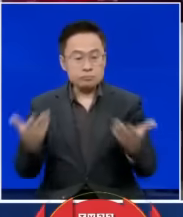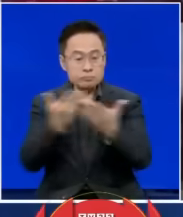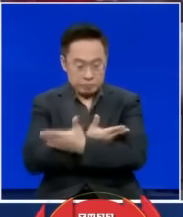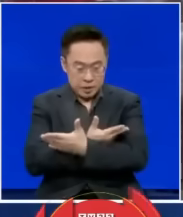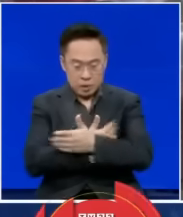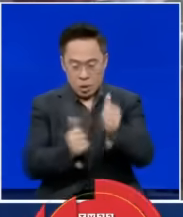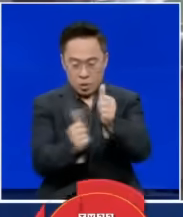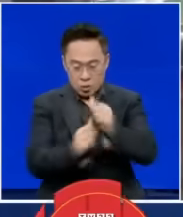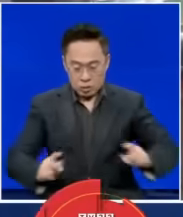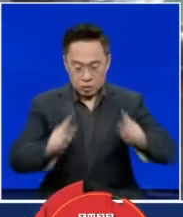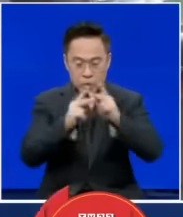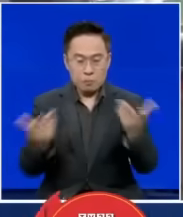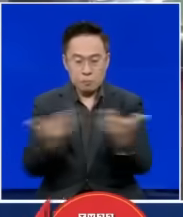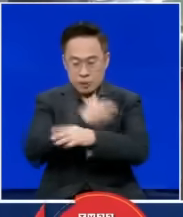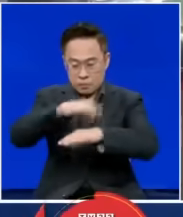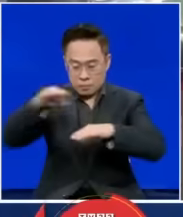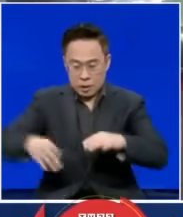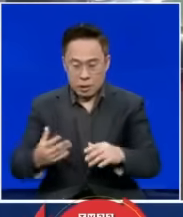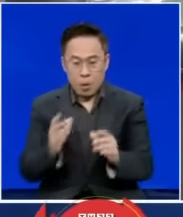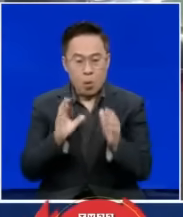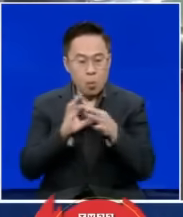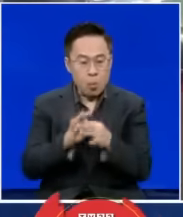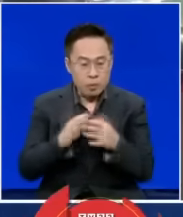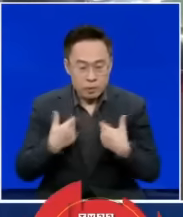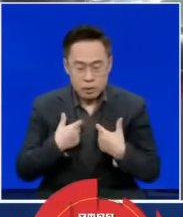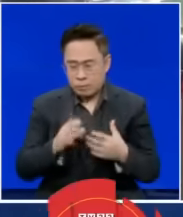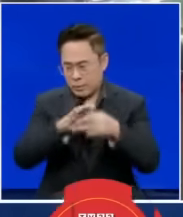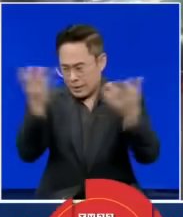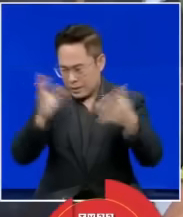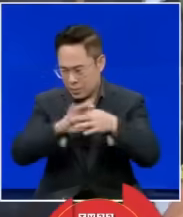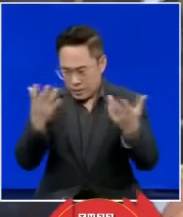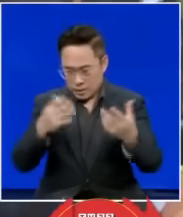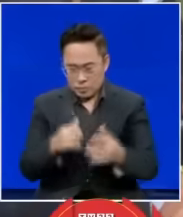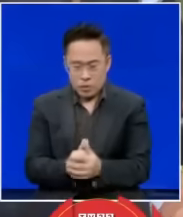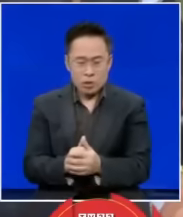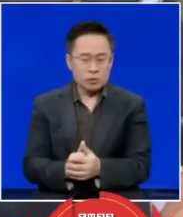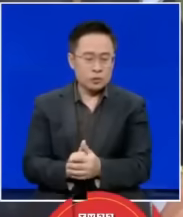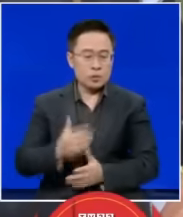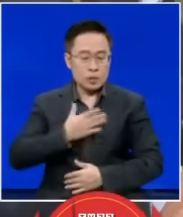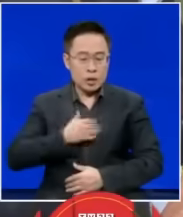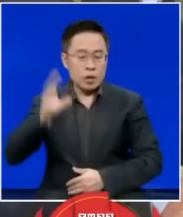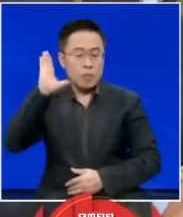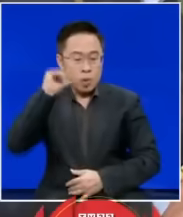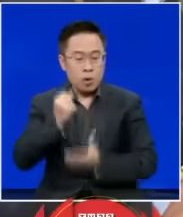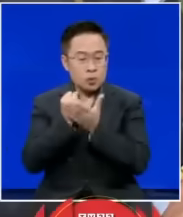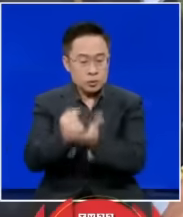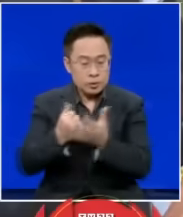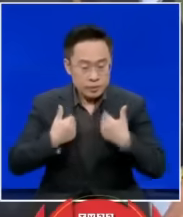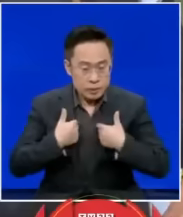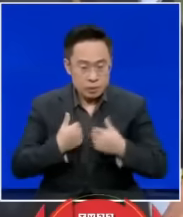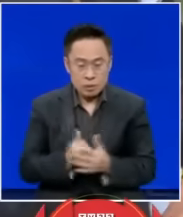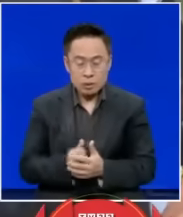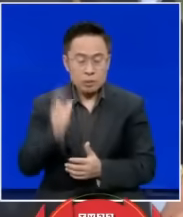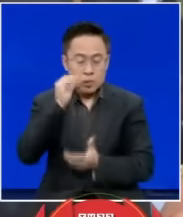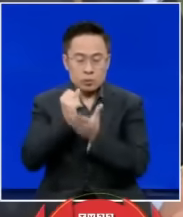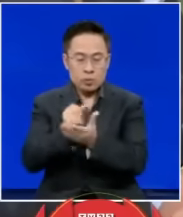กันอยู่ เกี่ยวไหม แล้วรัฐมนตรีบอกไม่หรอกไม่เกี่ยวกันหรอกก็ถามอีกเอ้างั้นเรื่องคดีในฐานะพ่อจะช่วยดูยังไงรัฐม